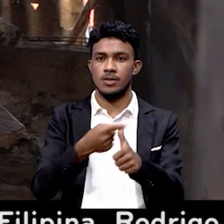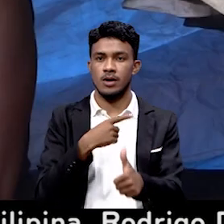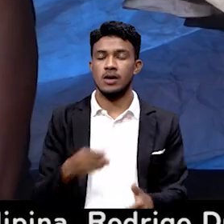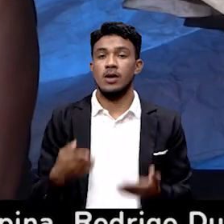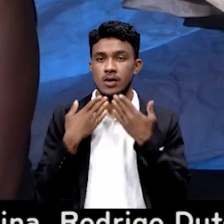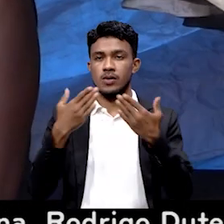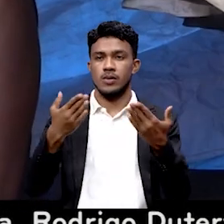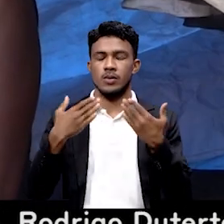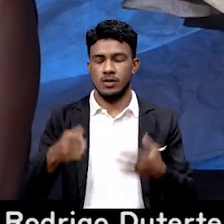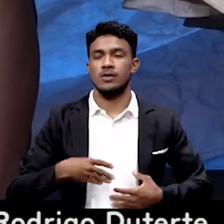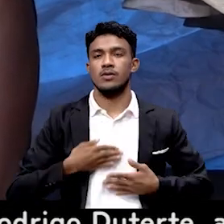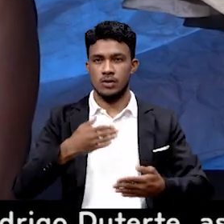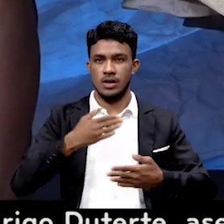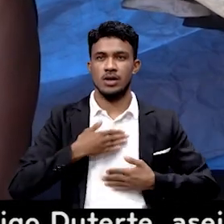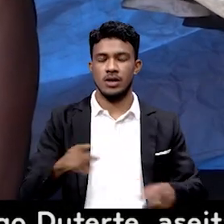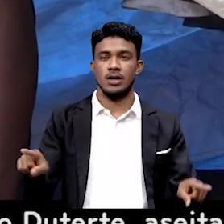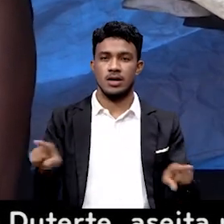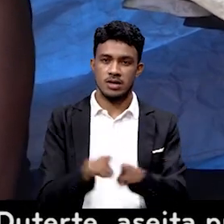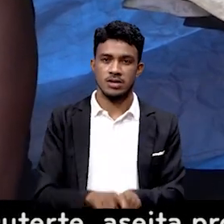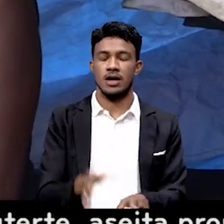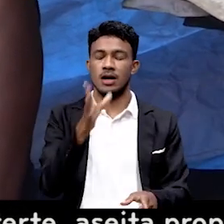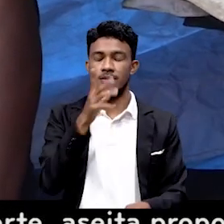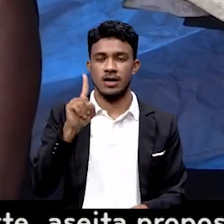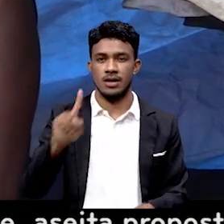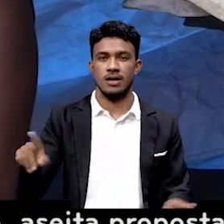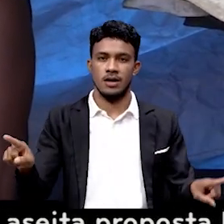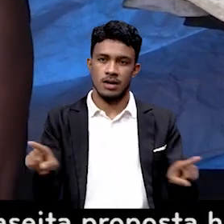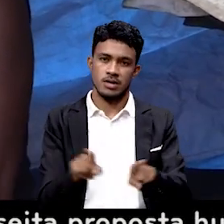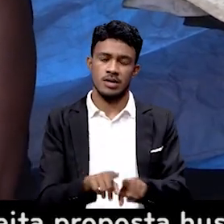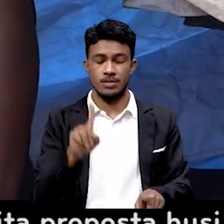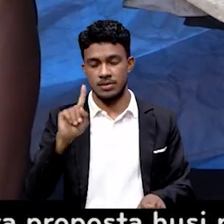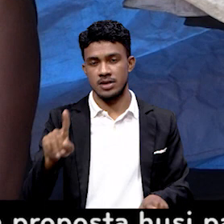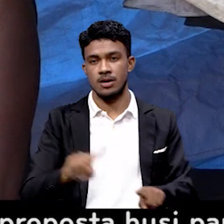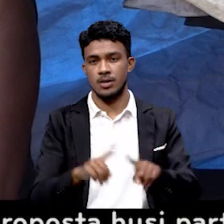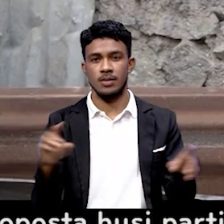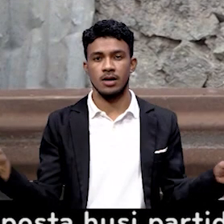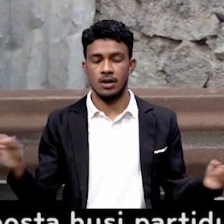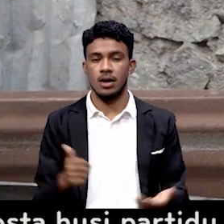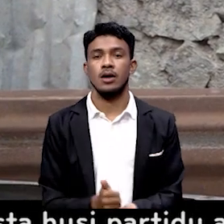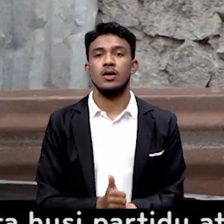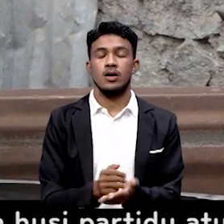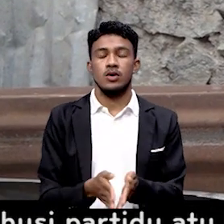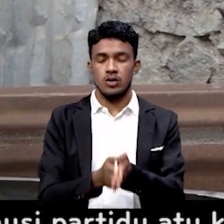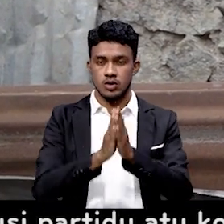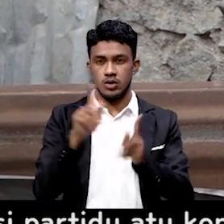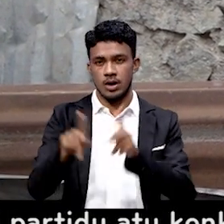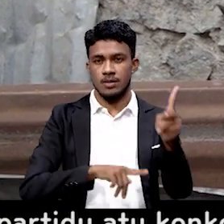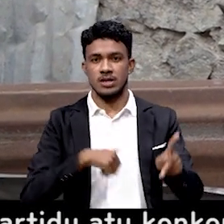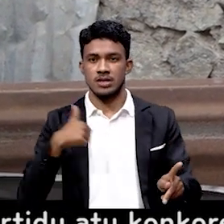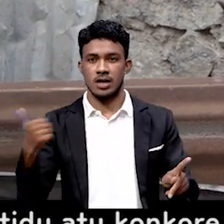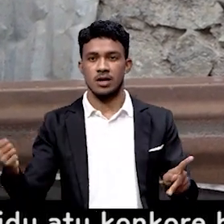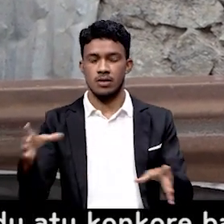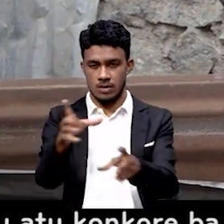inang faluk dominga smutu tamba ne inang maski faluk mebela tane liman ba ema selu podi harahun